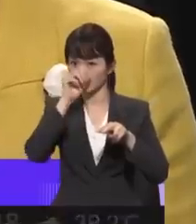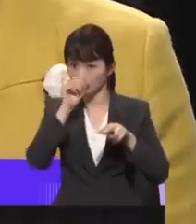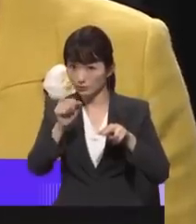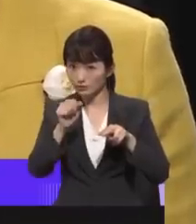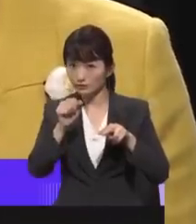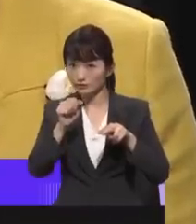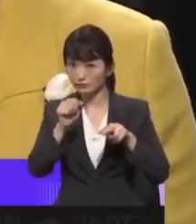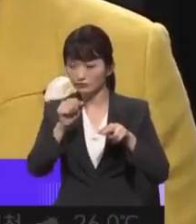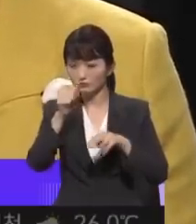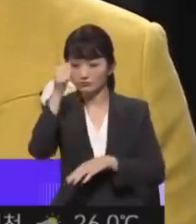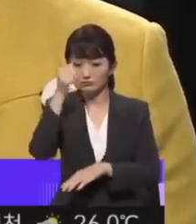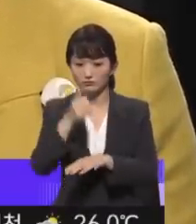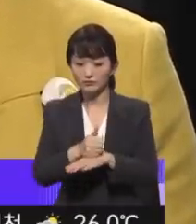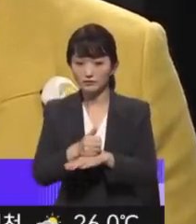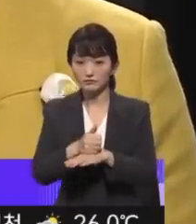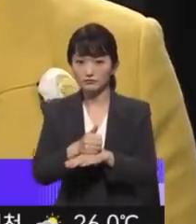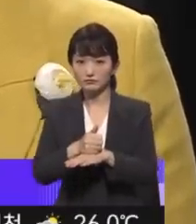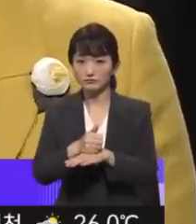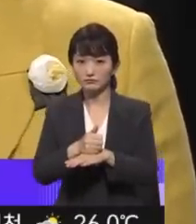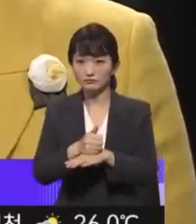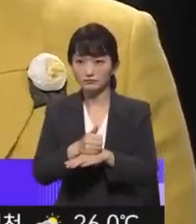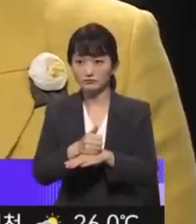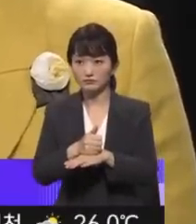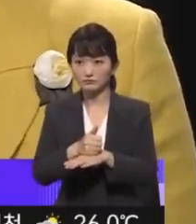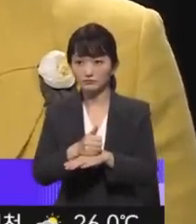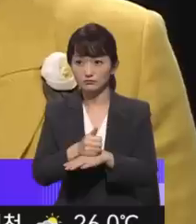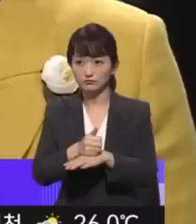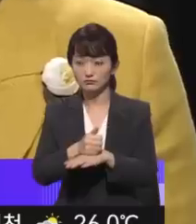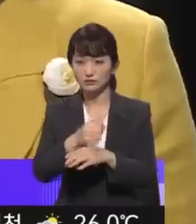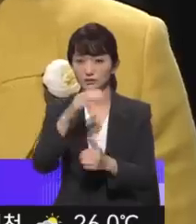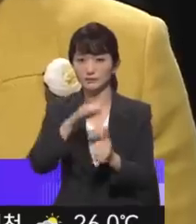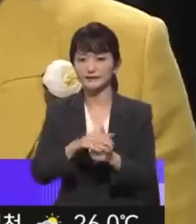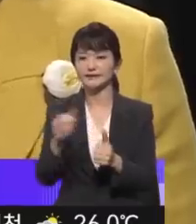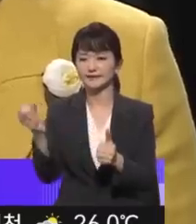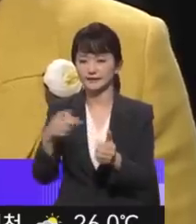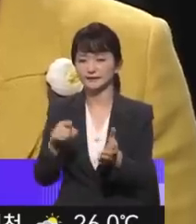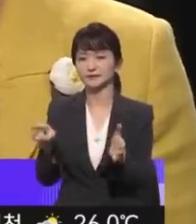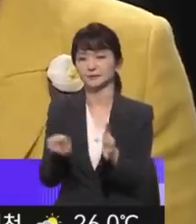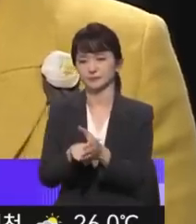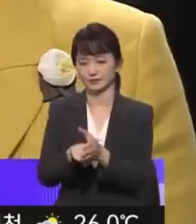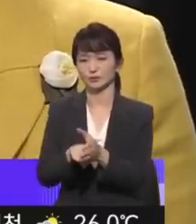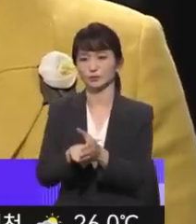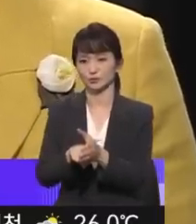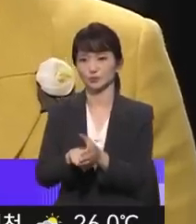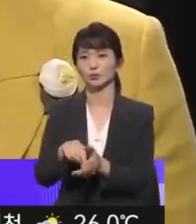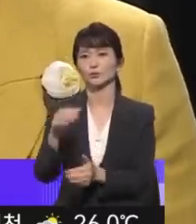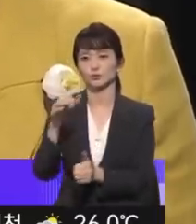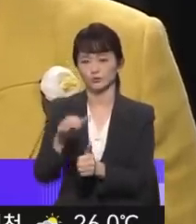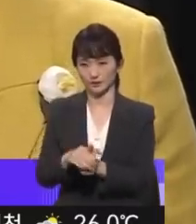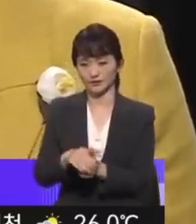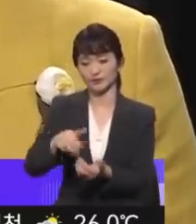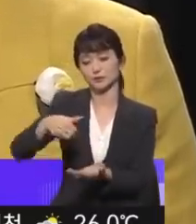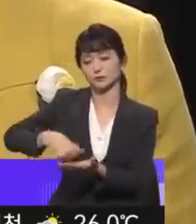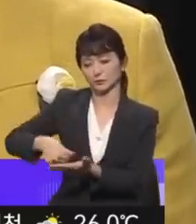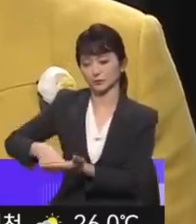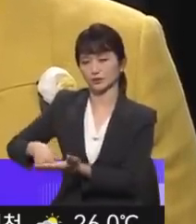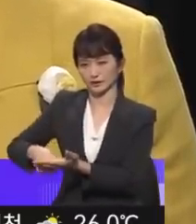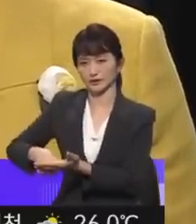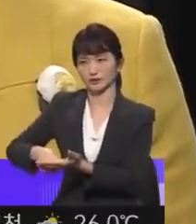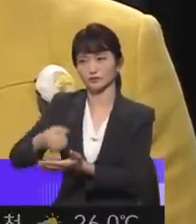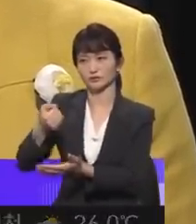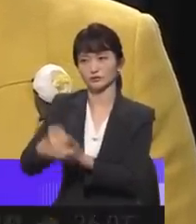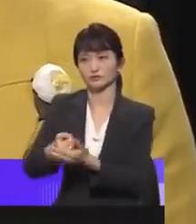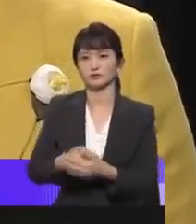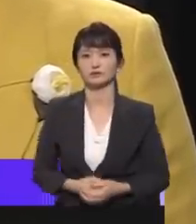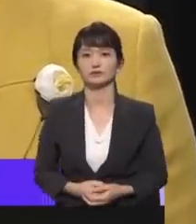있었는데도 끝까지 버텨 짜 나요 2분이 재신임 은 바 퀸스 그래서 이제 그건 나중에 이제 추후에 우측에서 뭐 재신이 받은건데 또